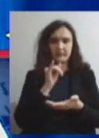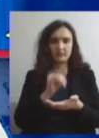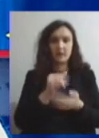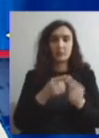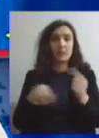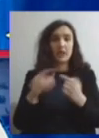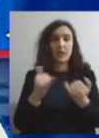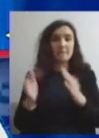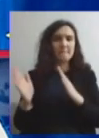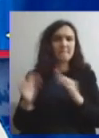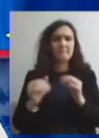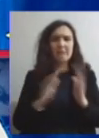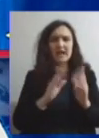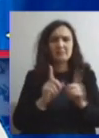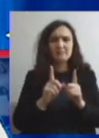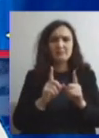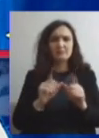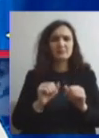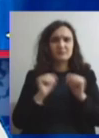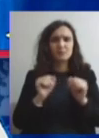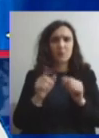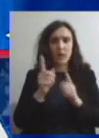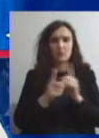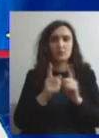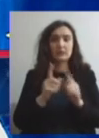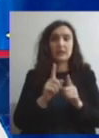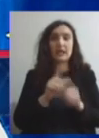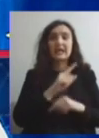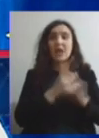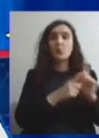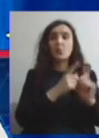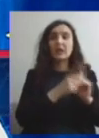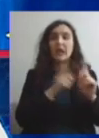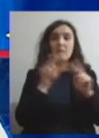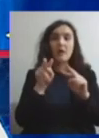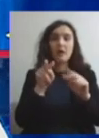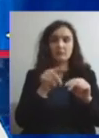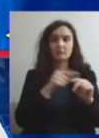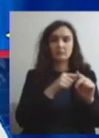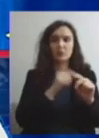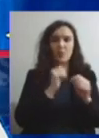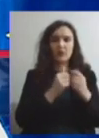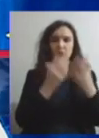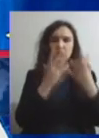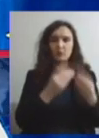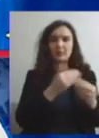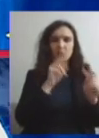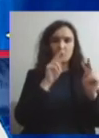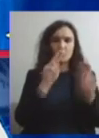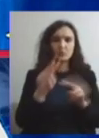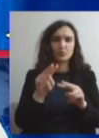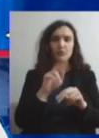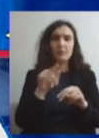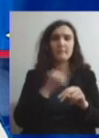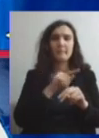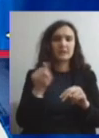ეტაპისთვის არის გამოსწორებული და რეგულირების სააგენტოს მხრიდან ყოველდღიურ რეჟიმში ხდება მათი მონიტორინგი და მათთან